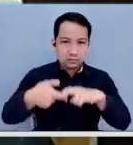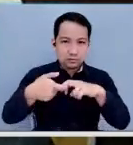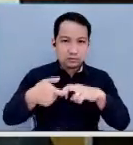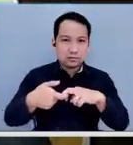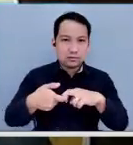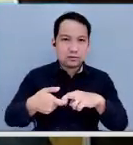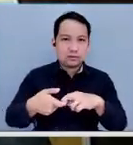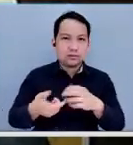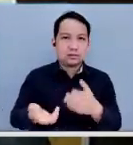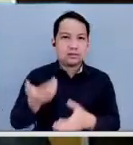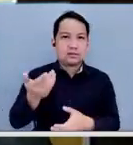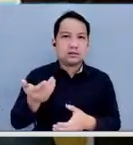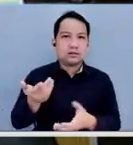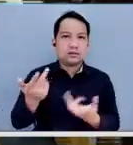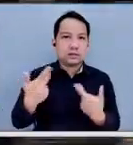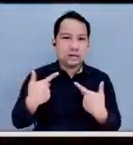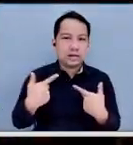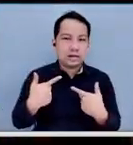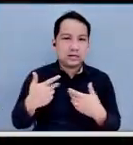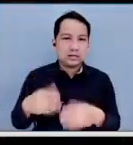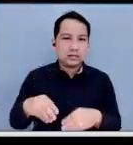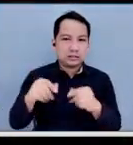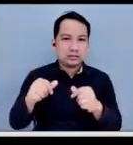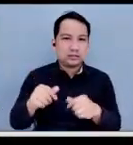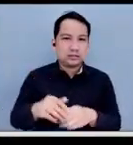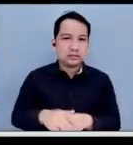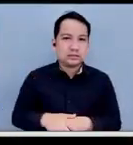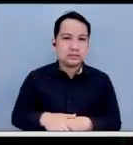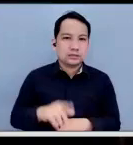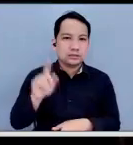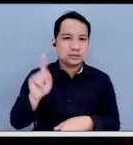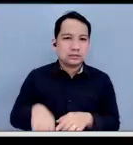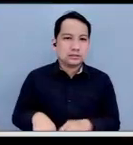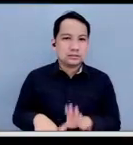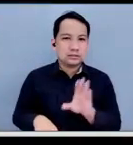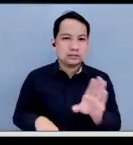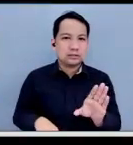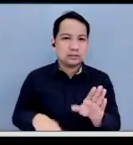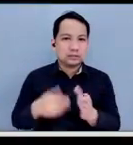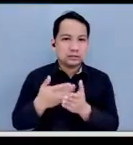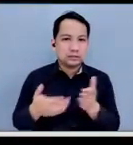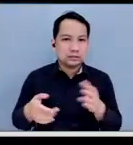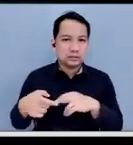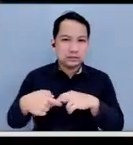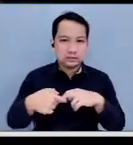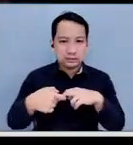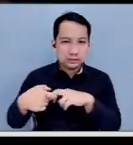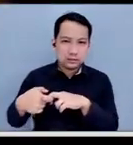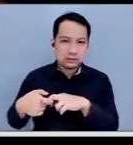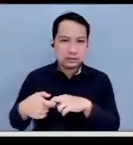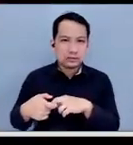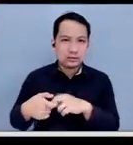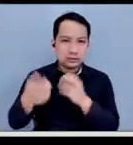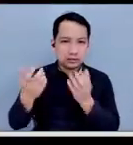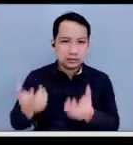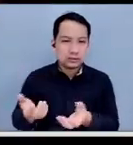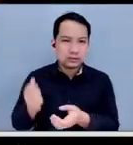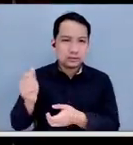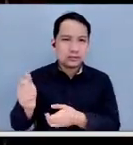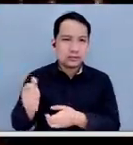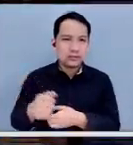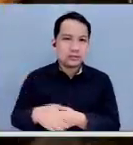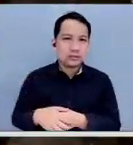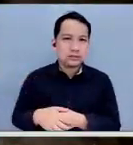ng buhangin. Loaded po yan eh. Hindi kaya ng mga towing yan na ano. Kasi may laman sila eh. Anong karga sir naman?